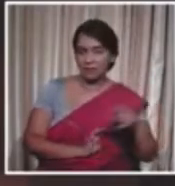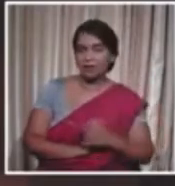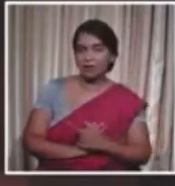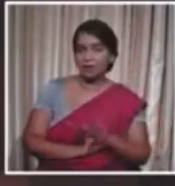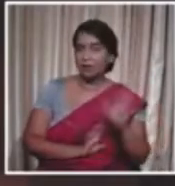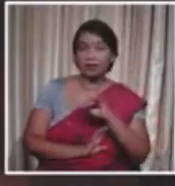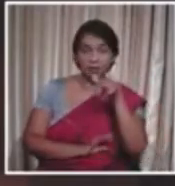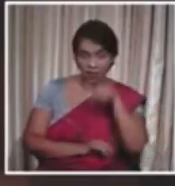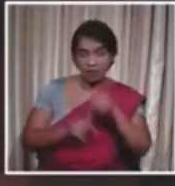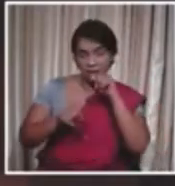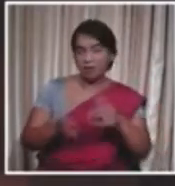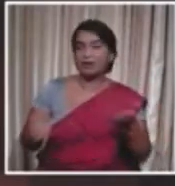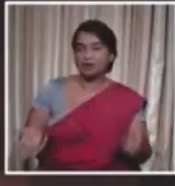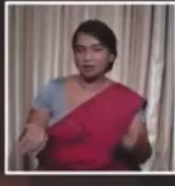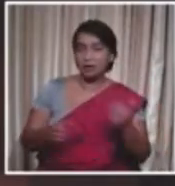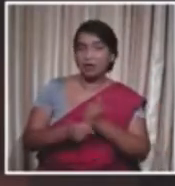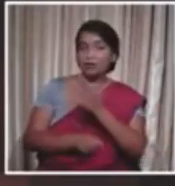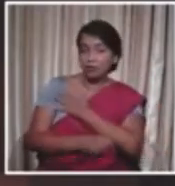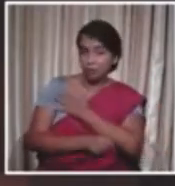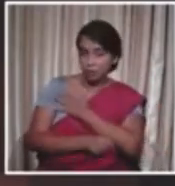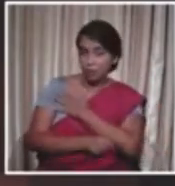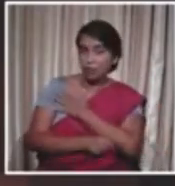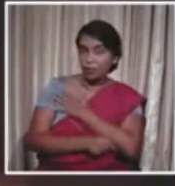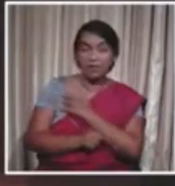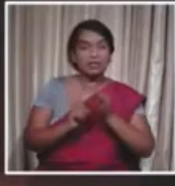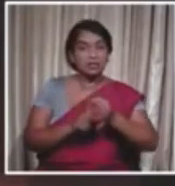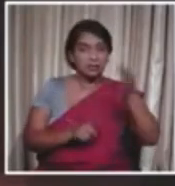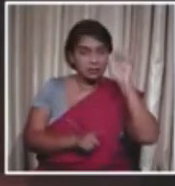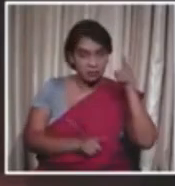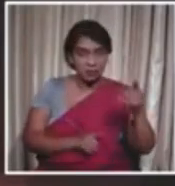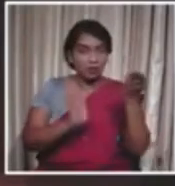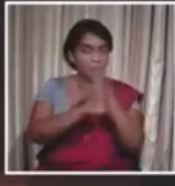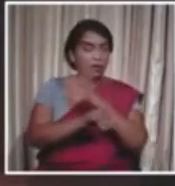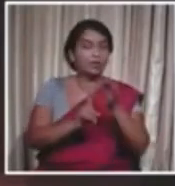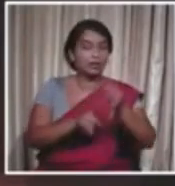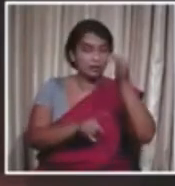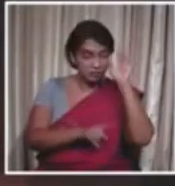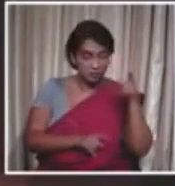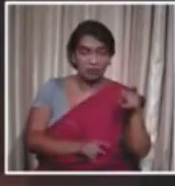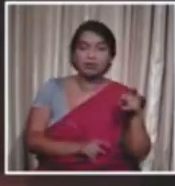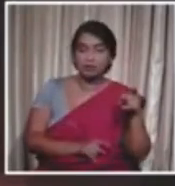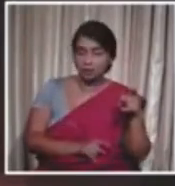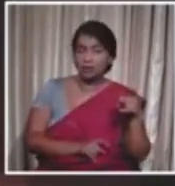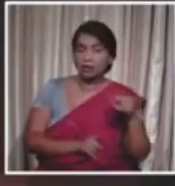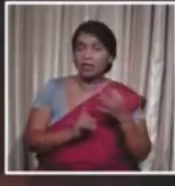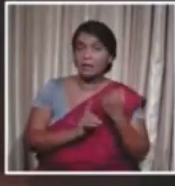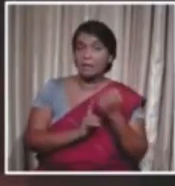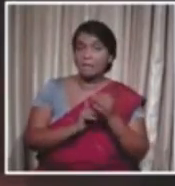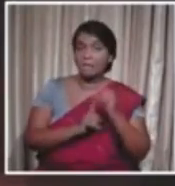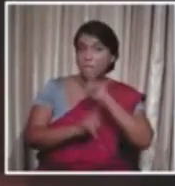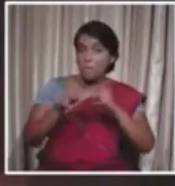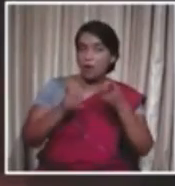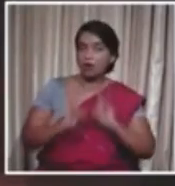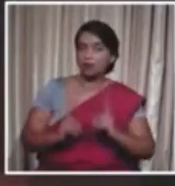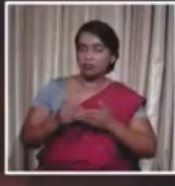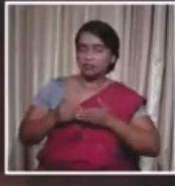ඒක තමයි මේ තියෙන්නේ. ගෝඨාභය රාජපක්ෂ ජනාධිපතිතුමාගේ හිටපු ජනාධිතුමාගේ විධායකයේ දිගුව මේ තියෙන.